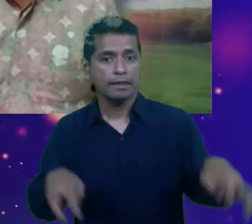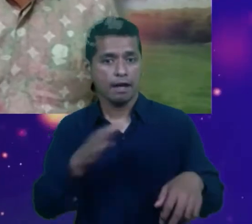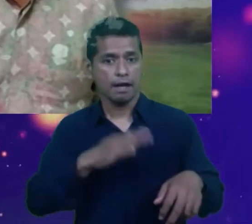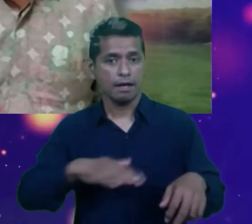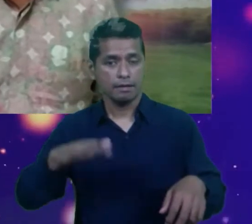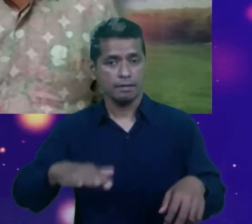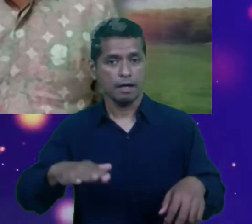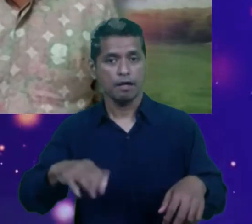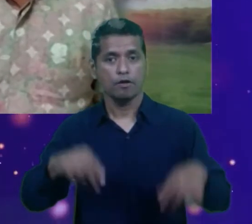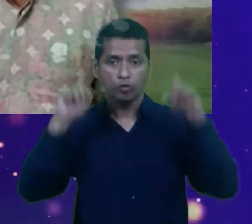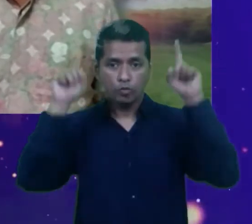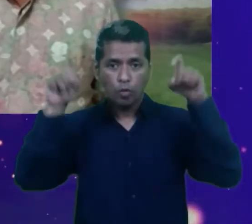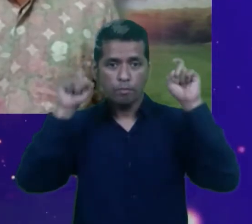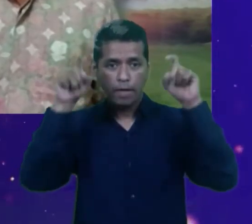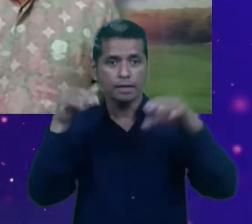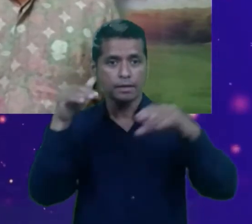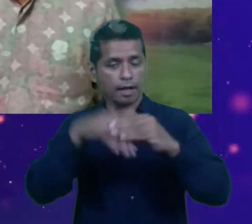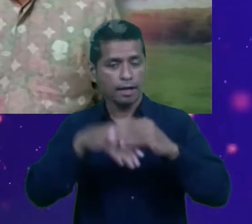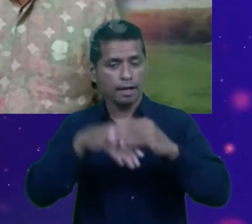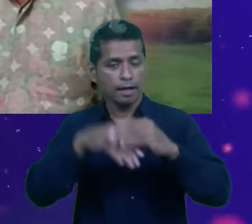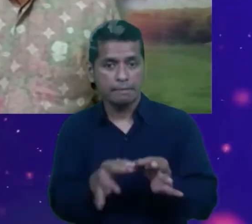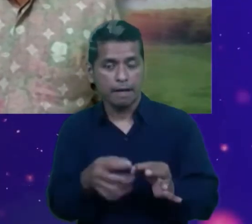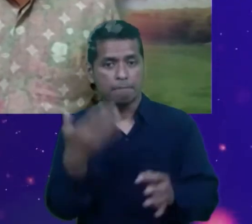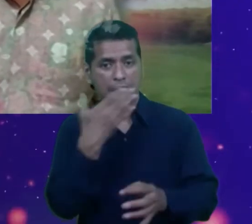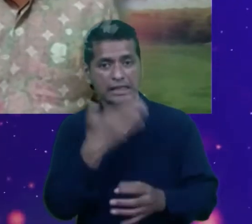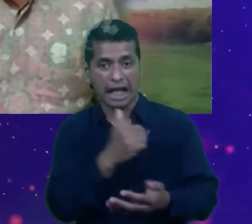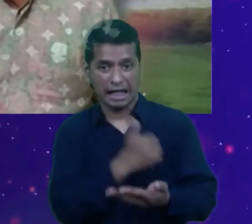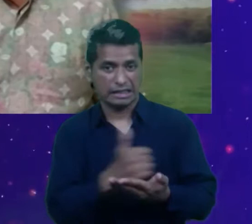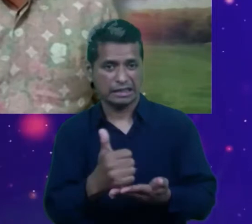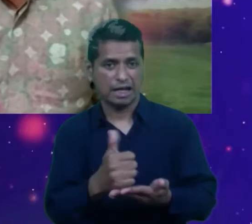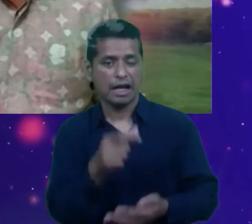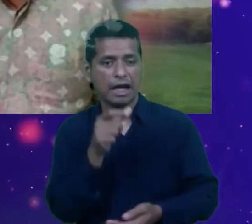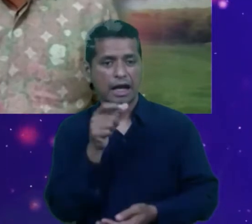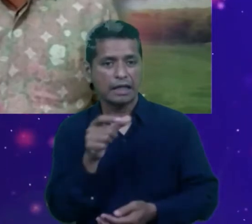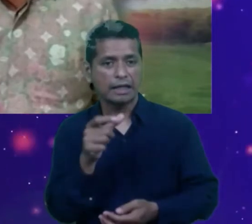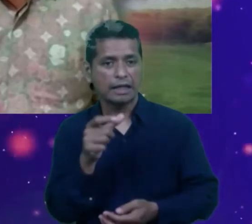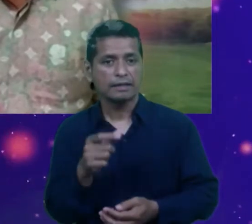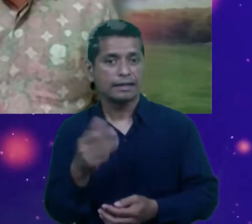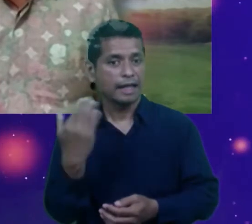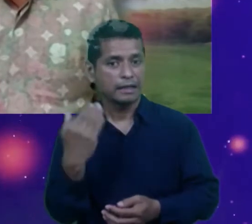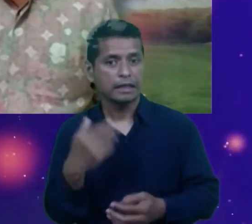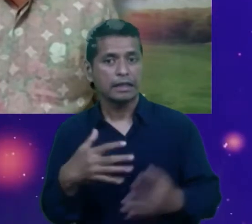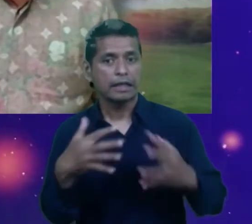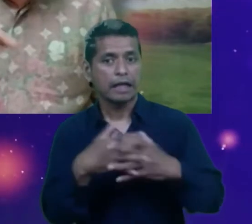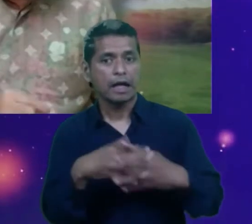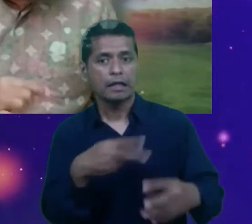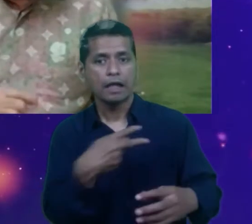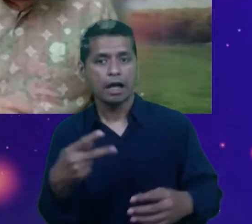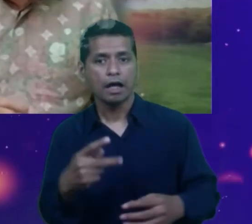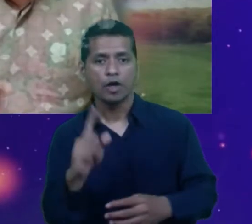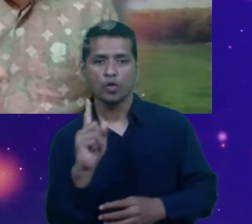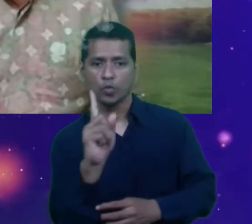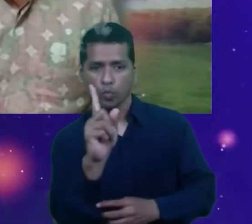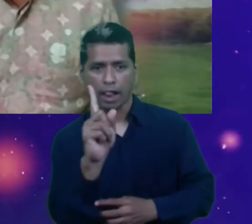singular. Jadi, kata tahta ini selain dalam bentuk tunggal, dalam setiap ayat ini